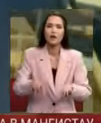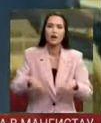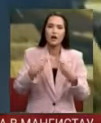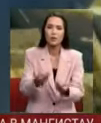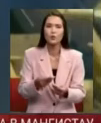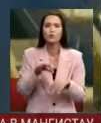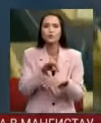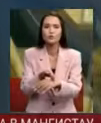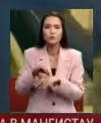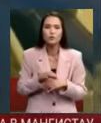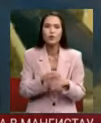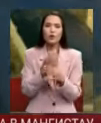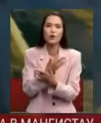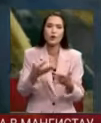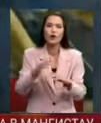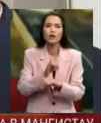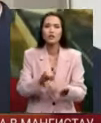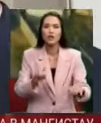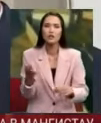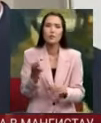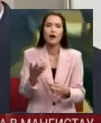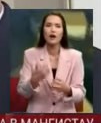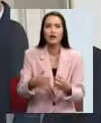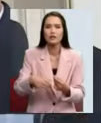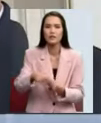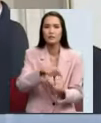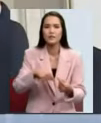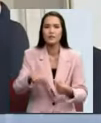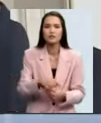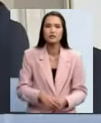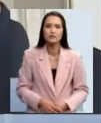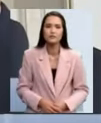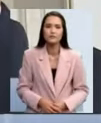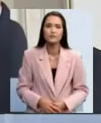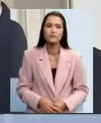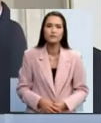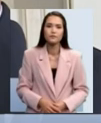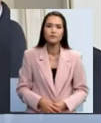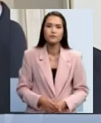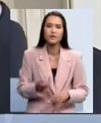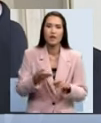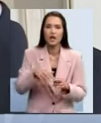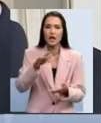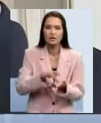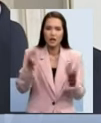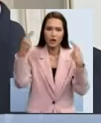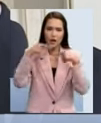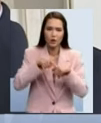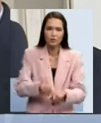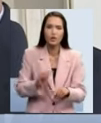аутсорсинг, развивать малый и средний бизнес. Это, скажем так, точка роста Каракианского района, поэтому там перспективы